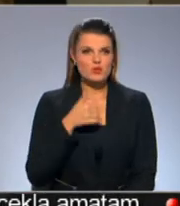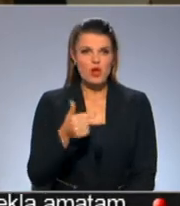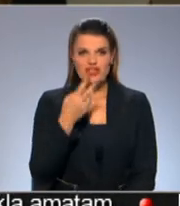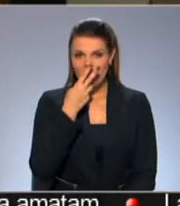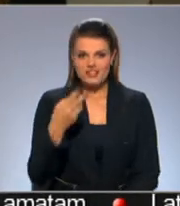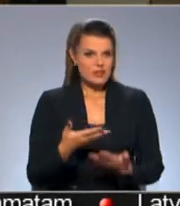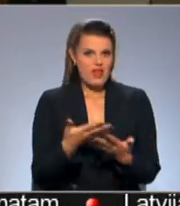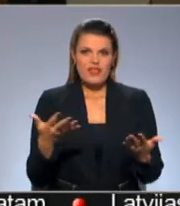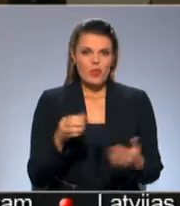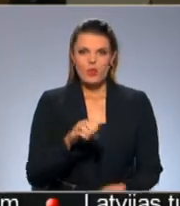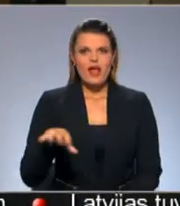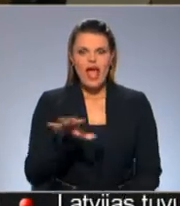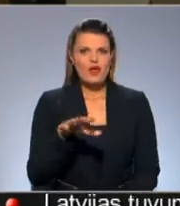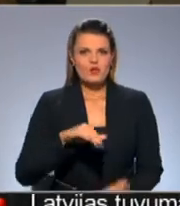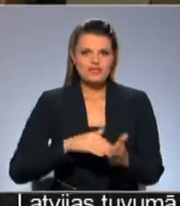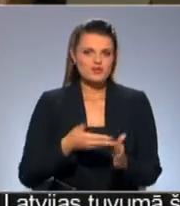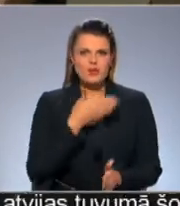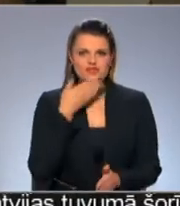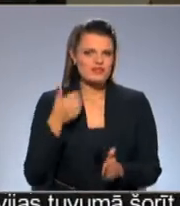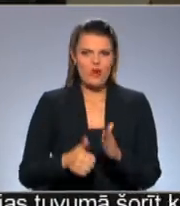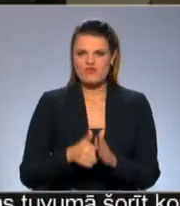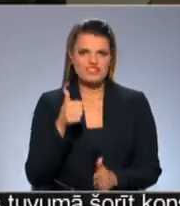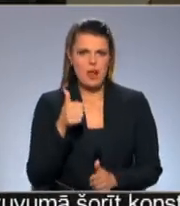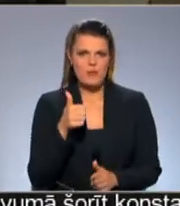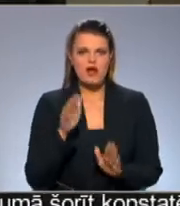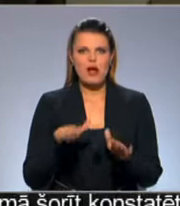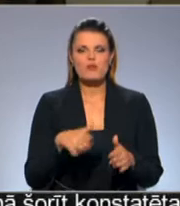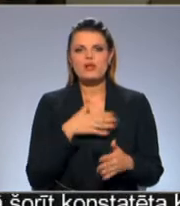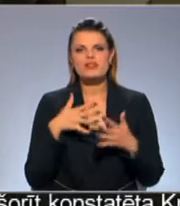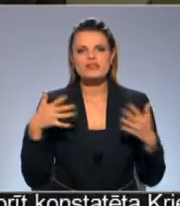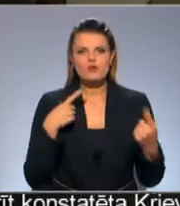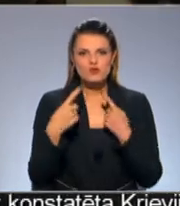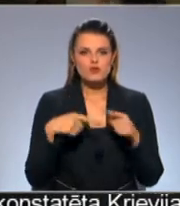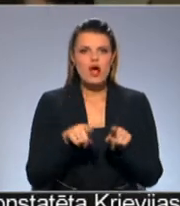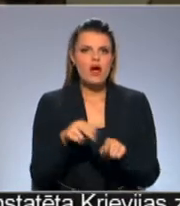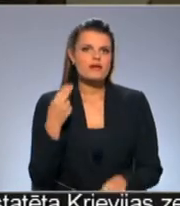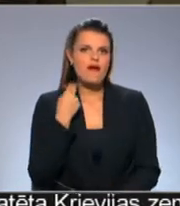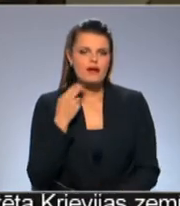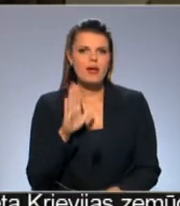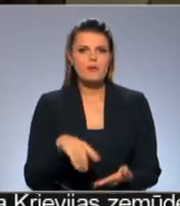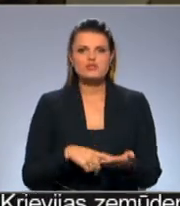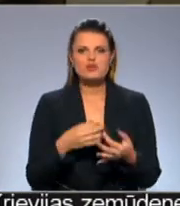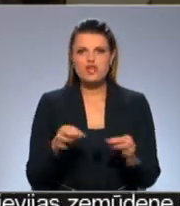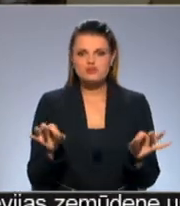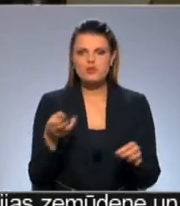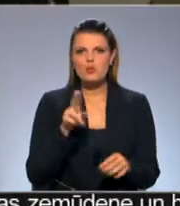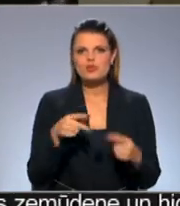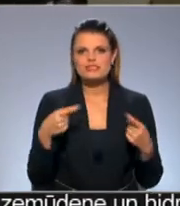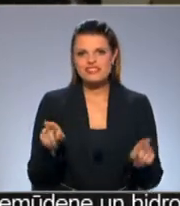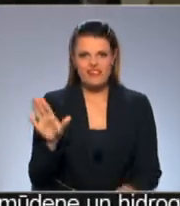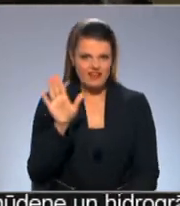nekur Eiropā situācija nav ideāla. Par mediju brīvību ļoti daudz runā arī Lielbritānijā, arī Francijā un citās